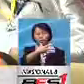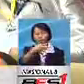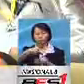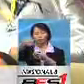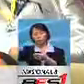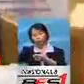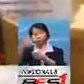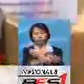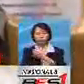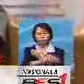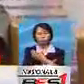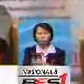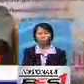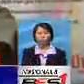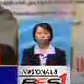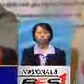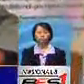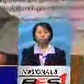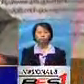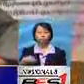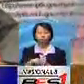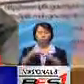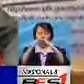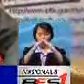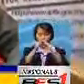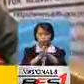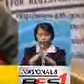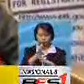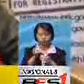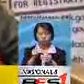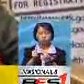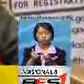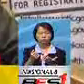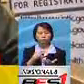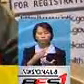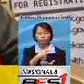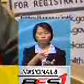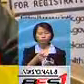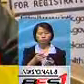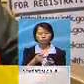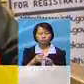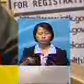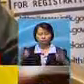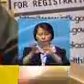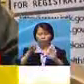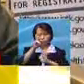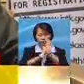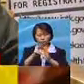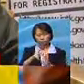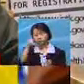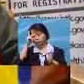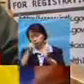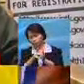negara. Particularly in the health sector, research plays a very, very important role in identifying